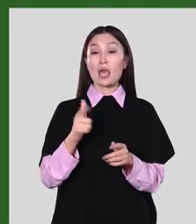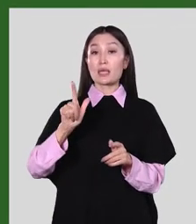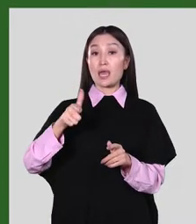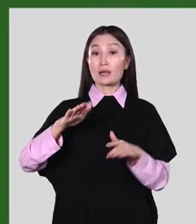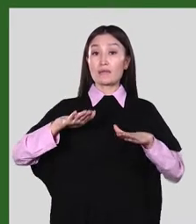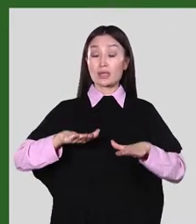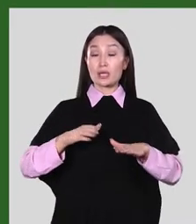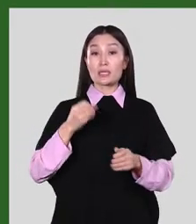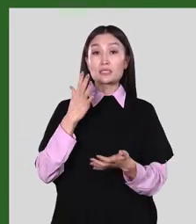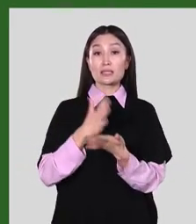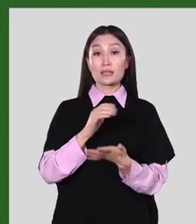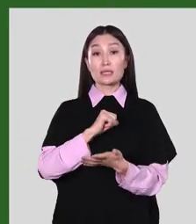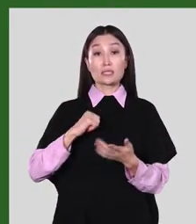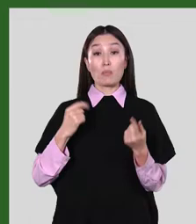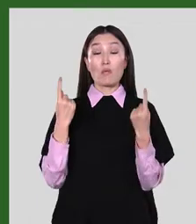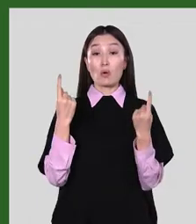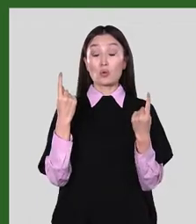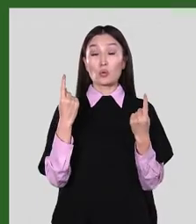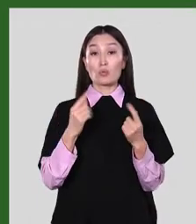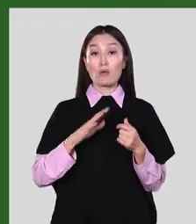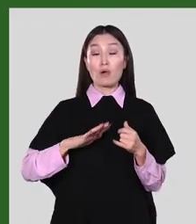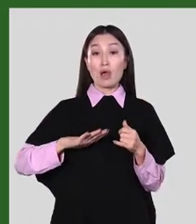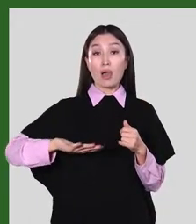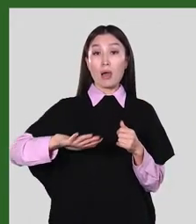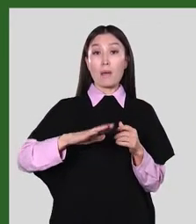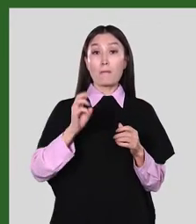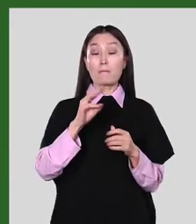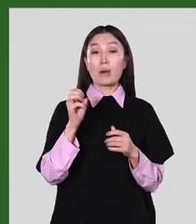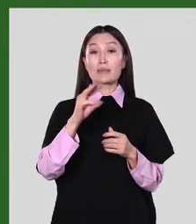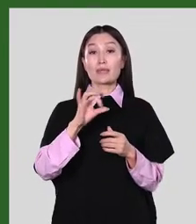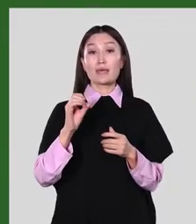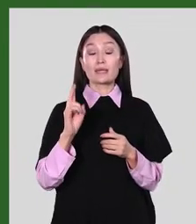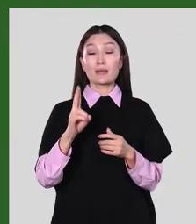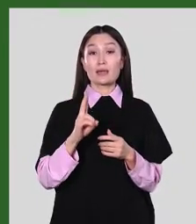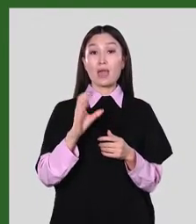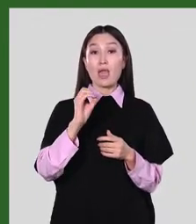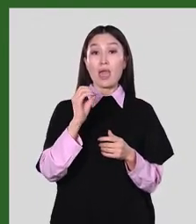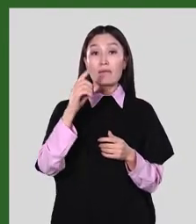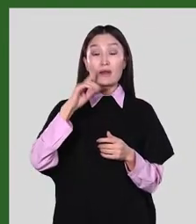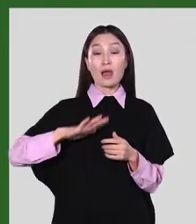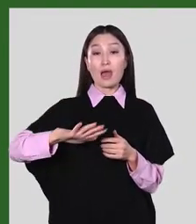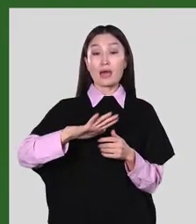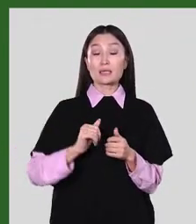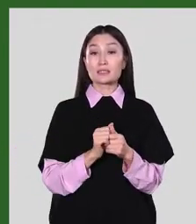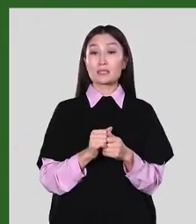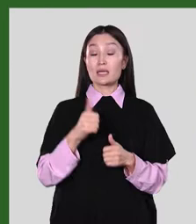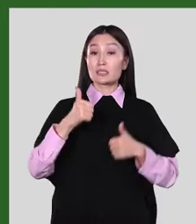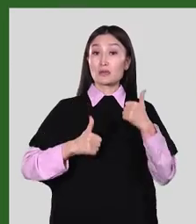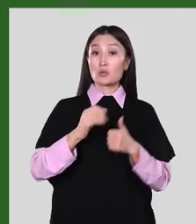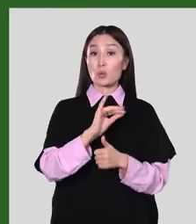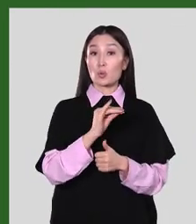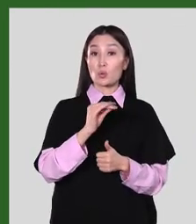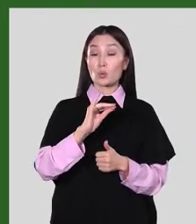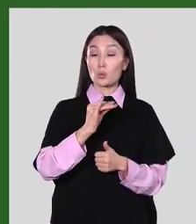центре самого крупного материка евразии вдали от океанов и морей и сравнительно в южных